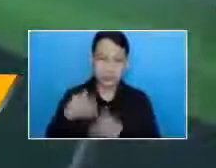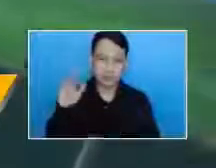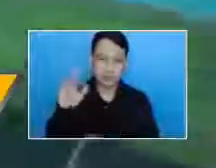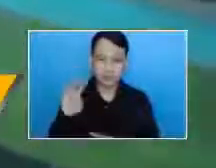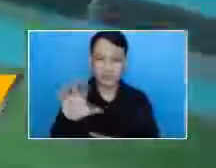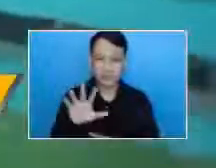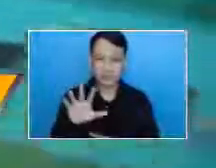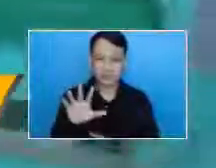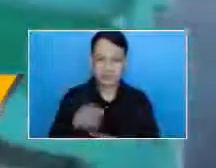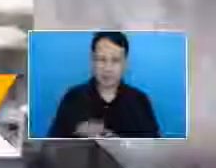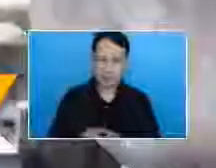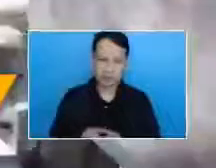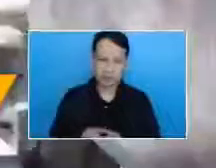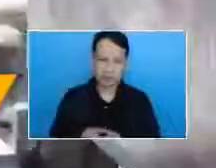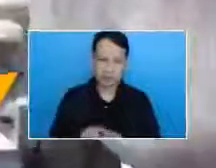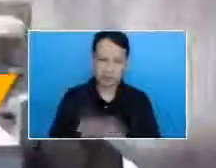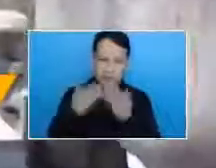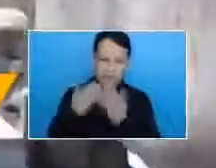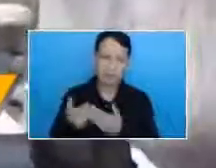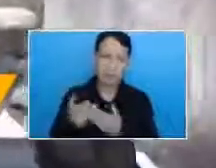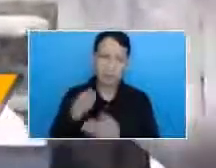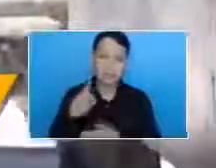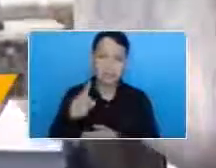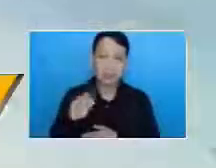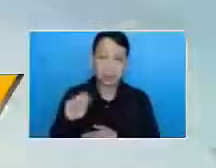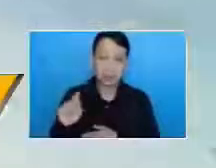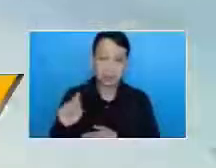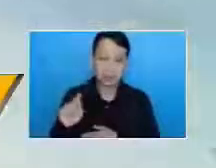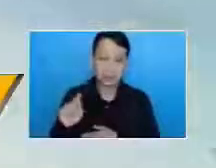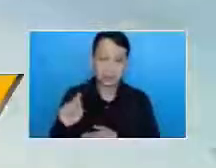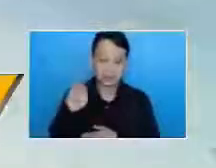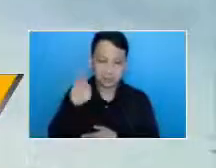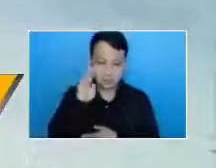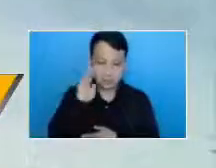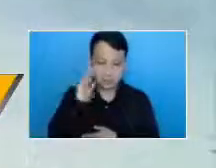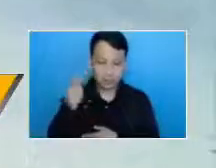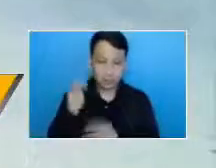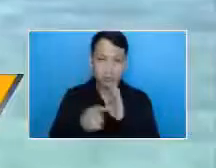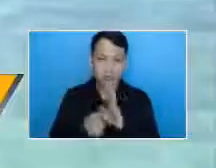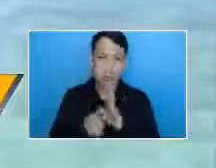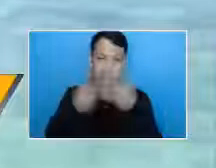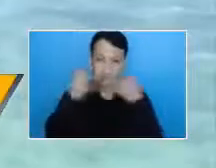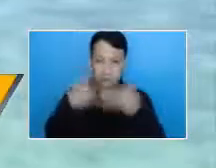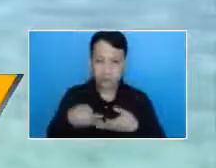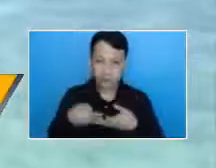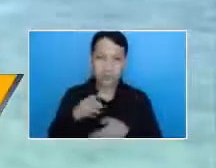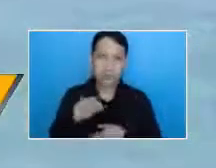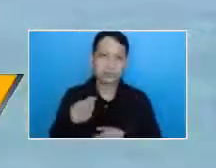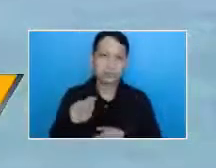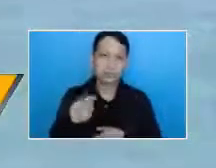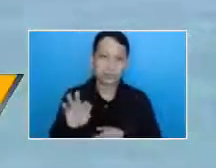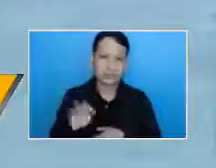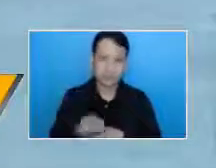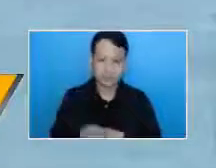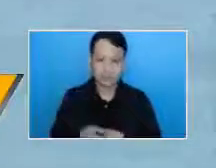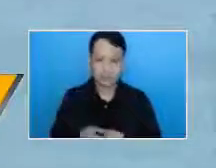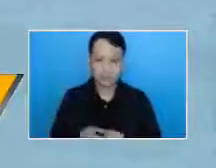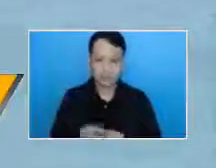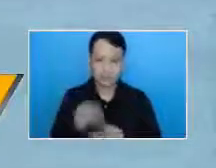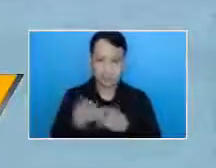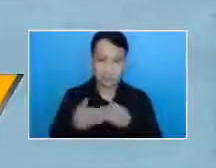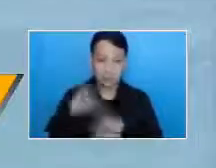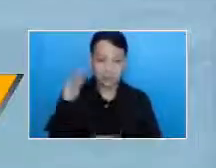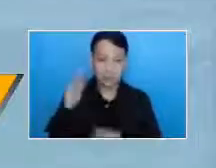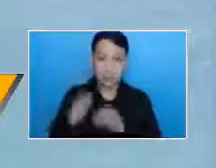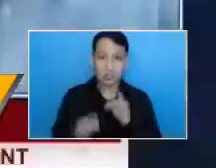capacity. Kaya binigyang direktiba ang mga barangay captain na maaari nilang inspeksyonin ang mga lugar na ito upang makita kung